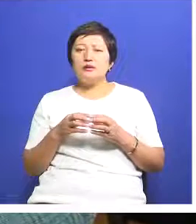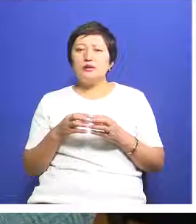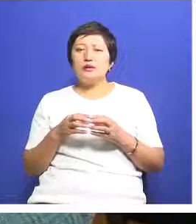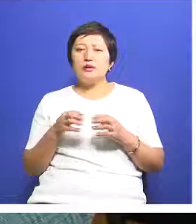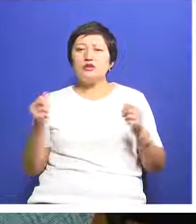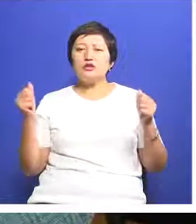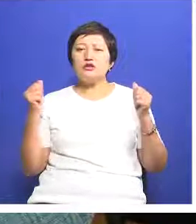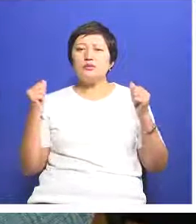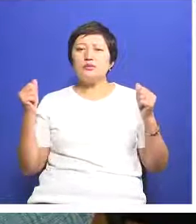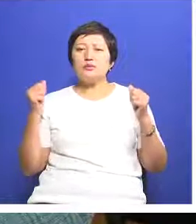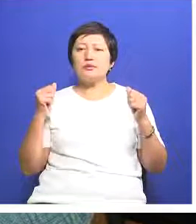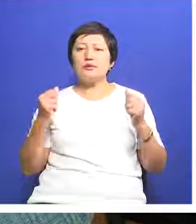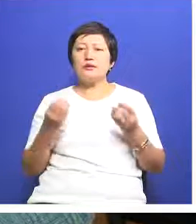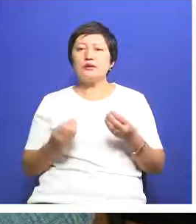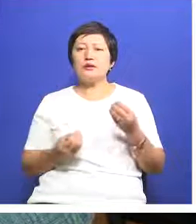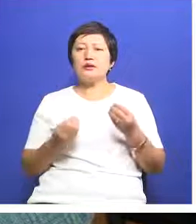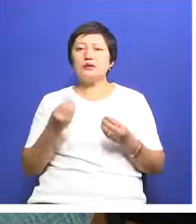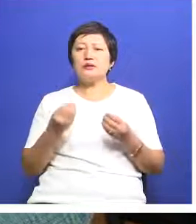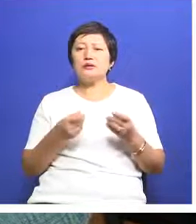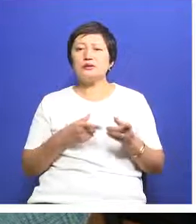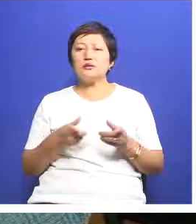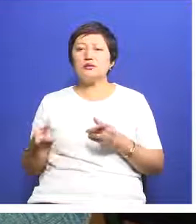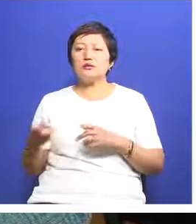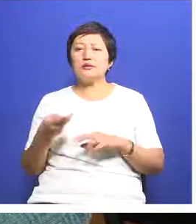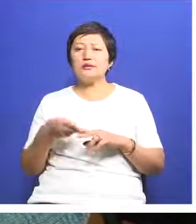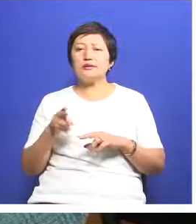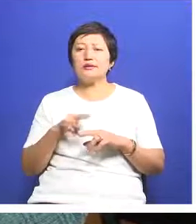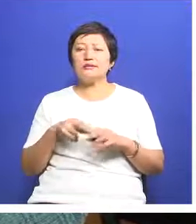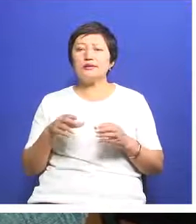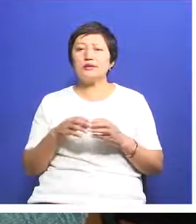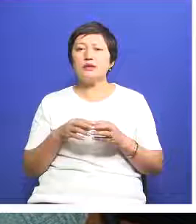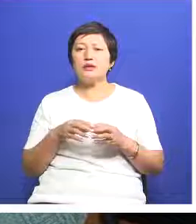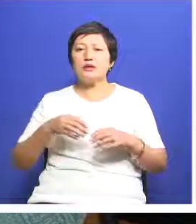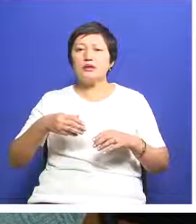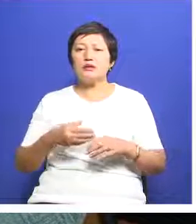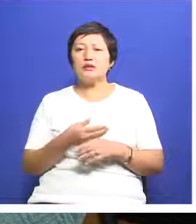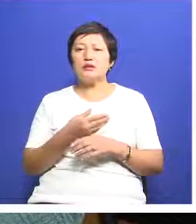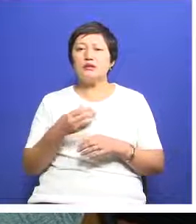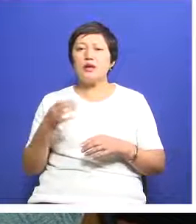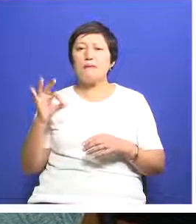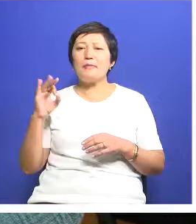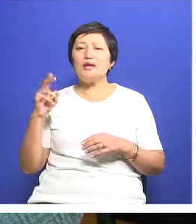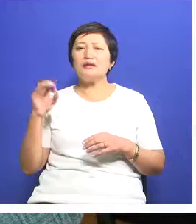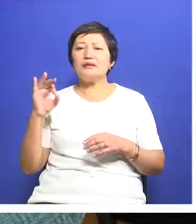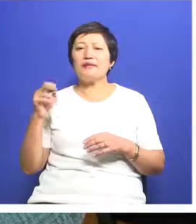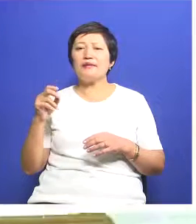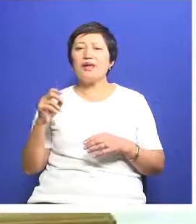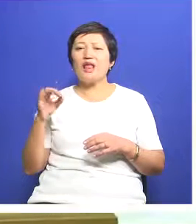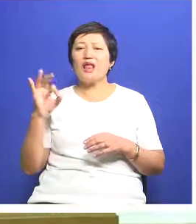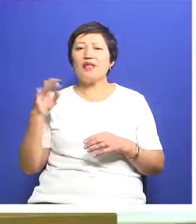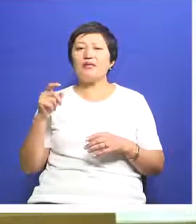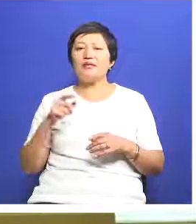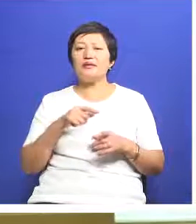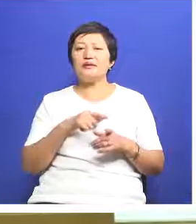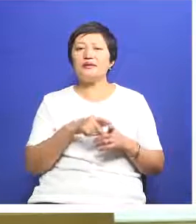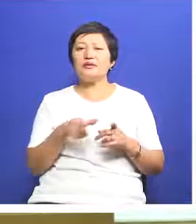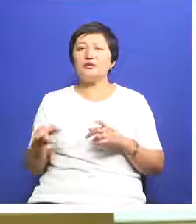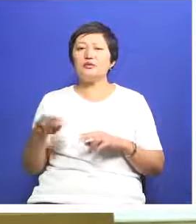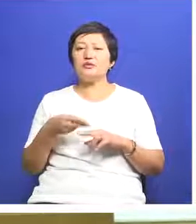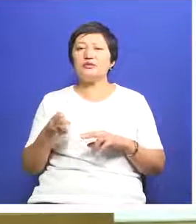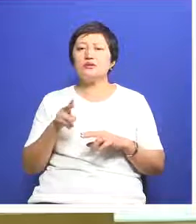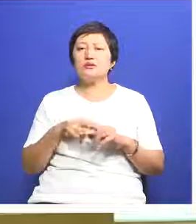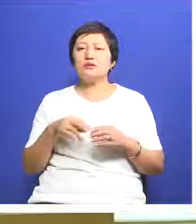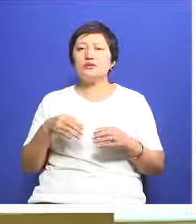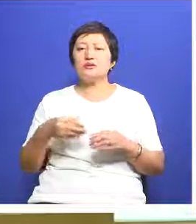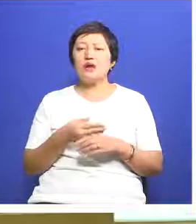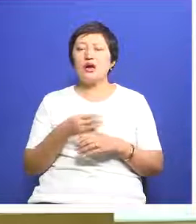жаңы спорт алаңчасын усунуп атырбыз. Одан кийин жаңа массивке инфрақұрылым жүргүзүүнү усунуп атырбыз.